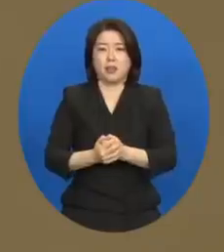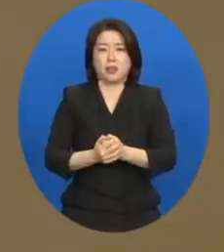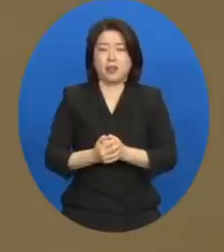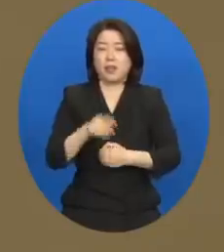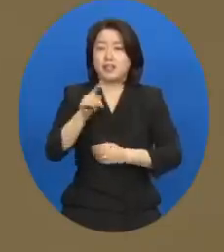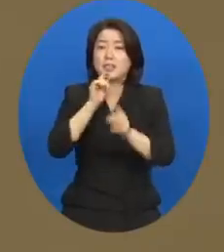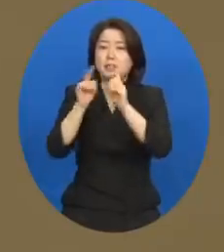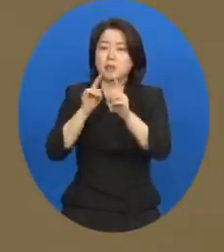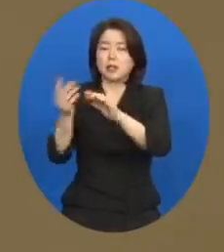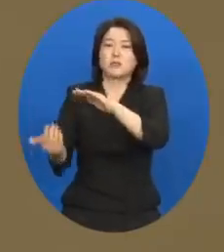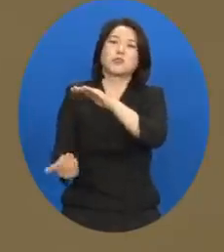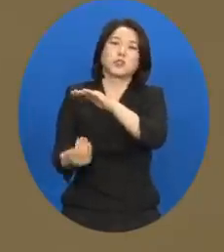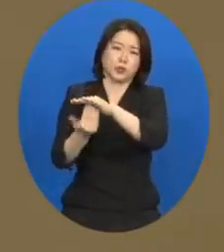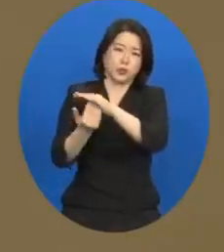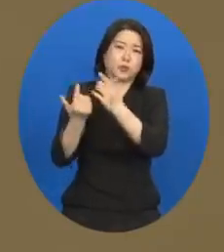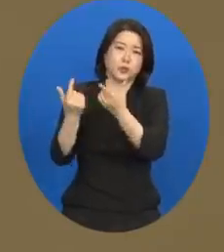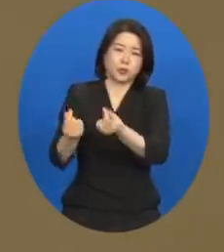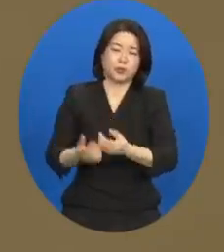이 말씀이 이루어진 거예요.